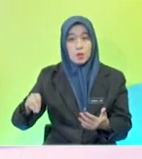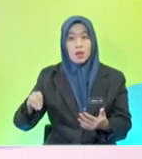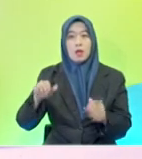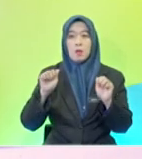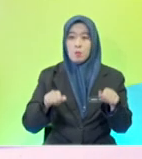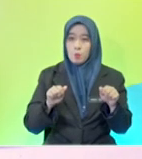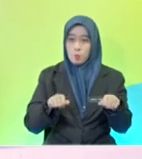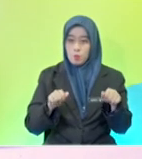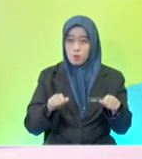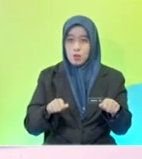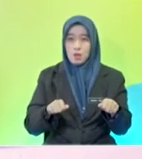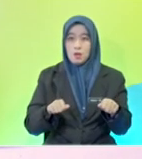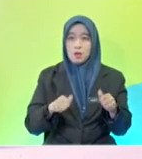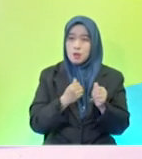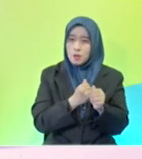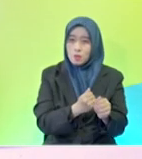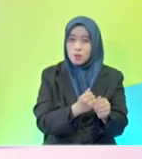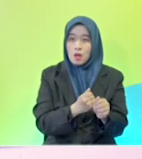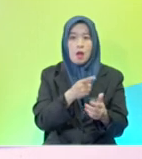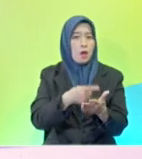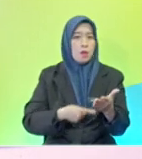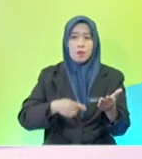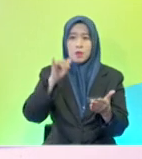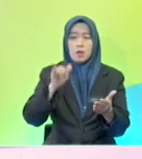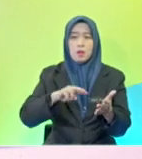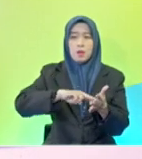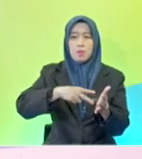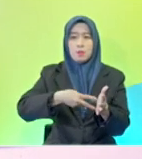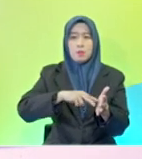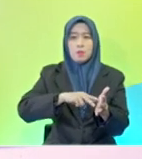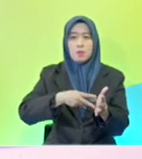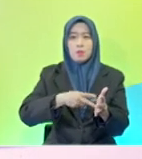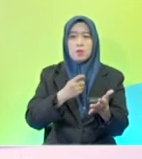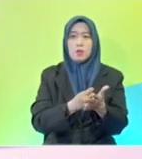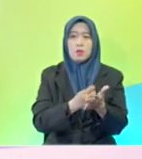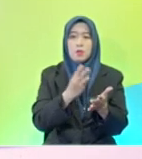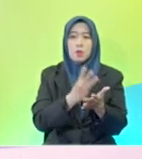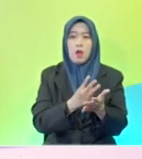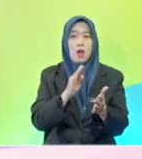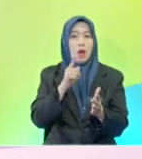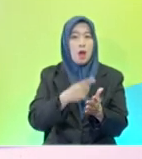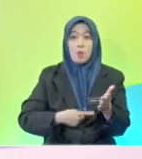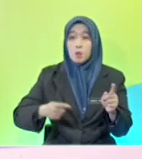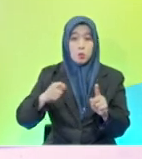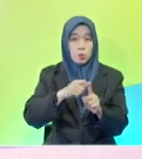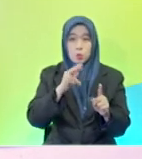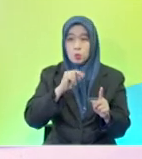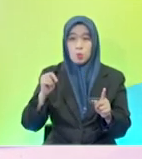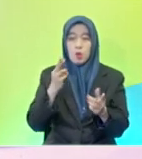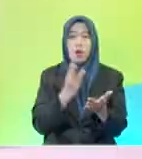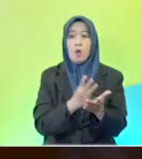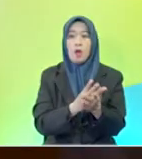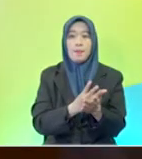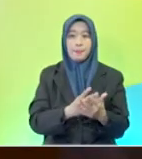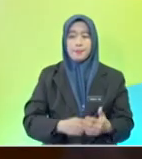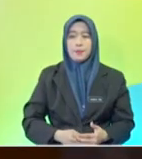bolehlah mendalami lagi apakah yang dimaksudkan dengan tanda wakaf, apakah tujuan wakaf. Dan